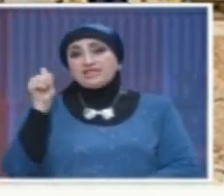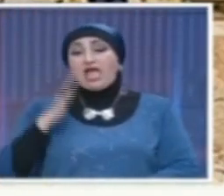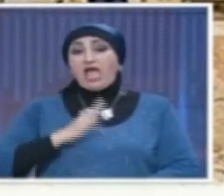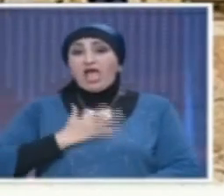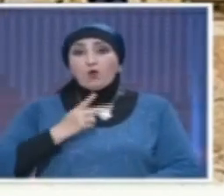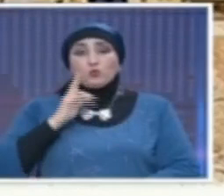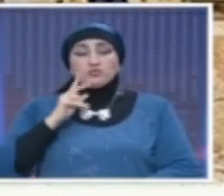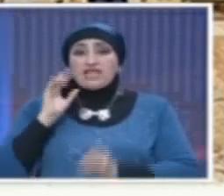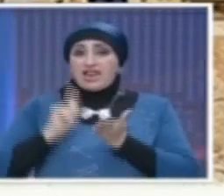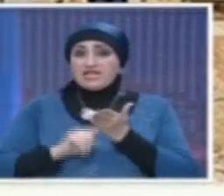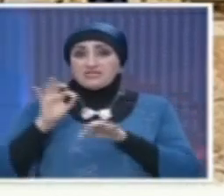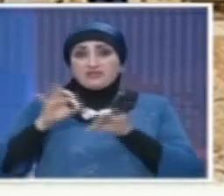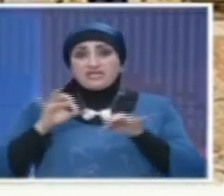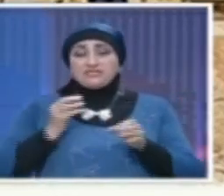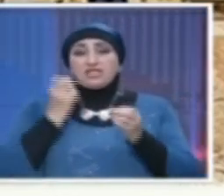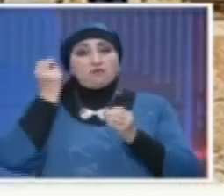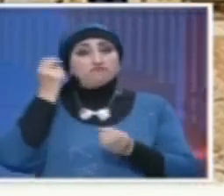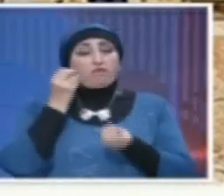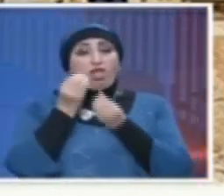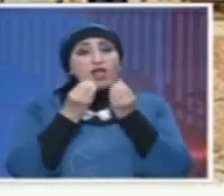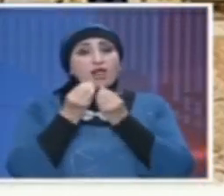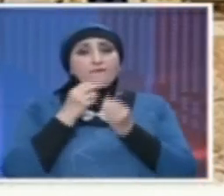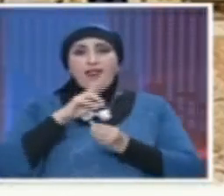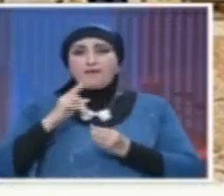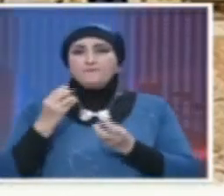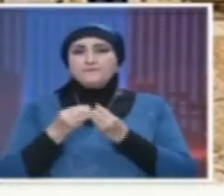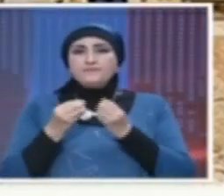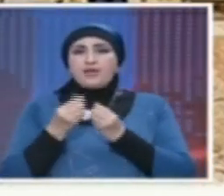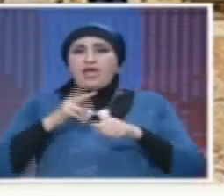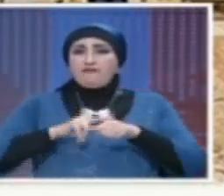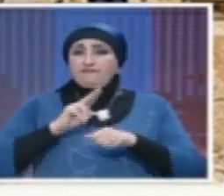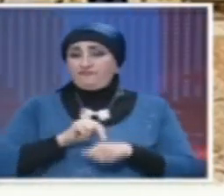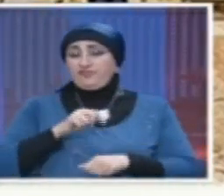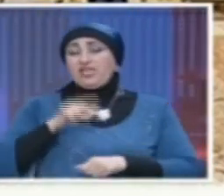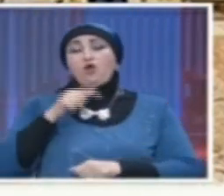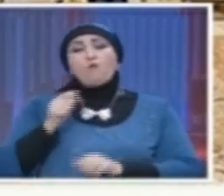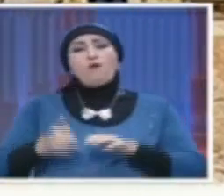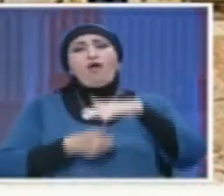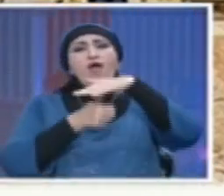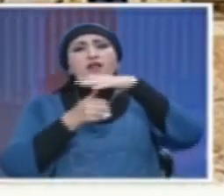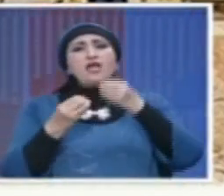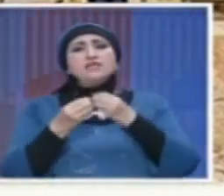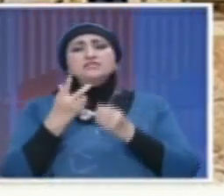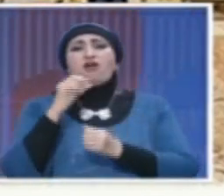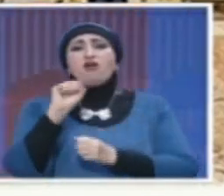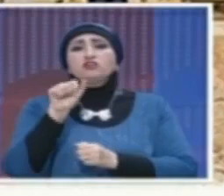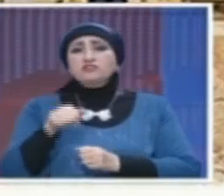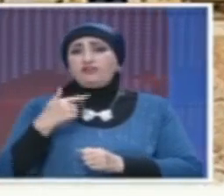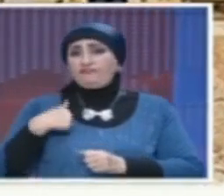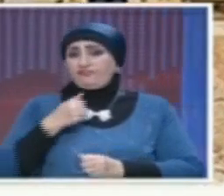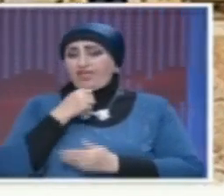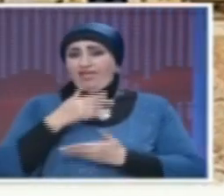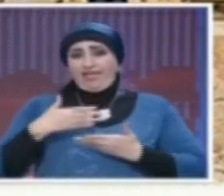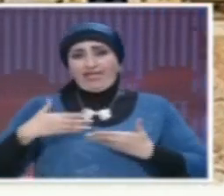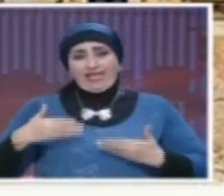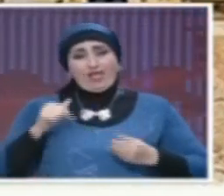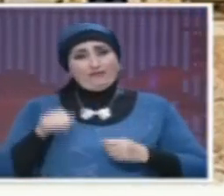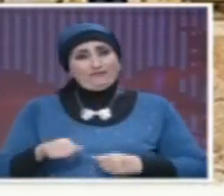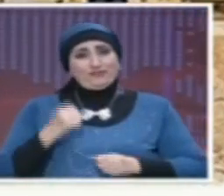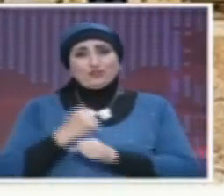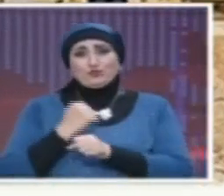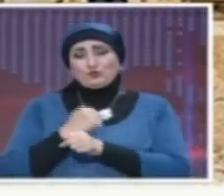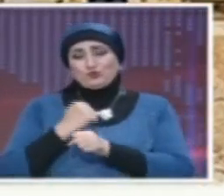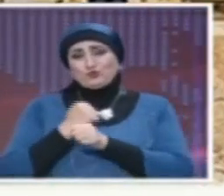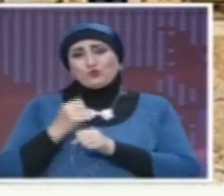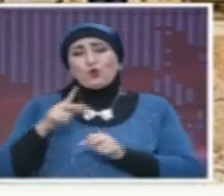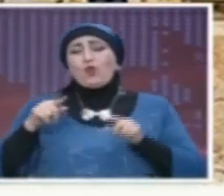تعظيم التنسيق والتشاور مع الجانب الزامبي والرئيس لونغو شخصيا فيما يتعلق بسبل تعزيز آليات العمل